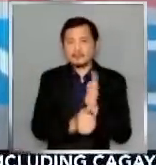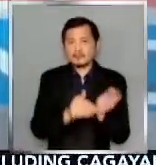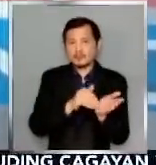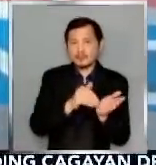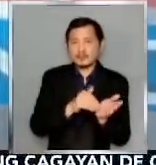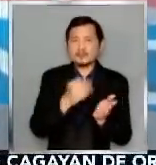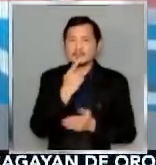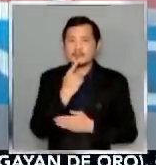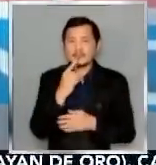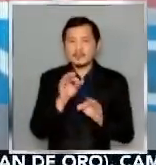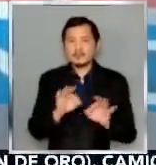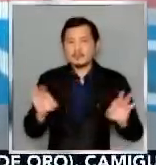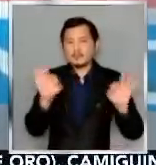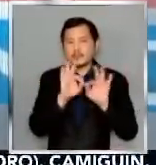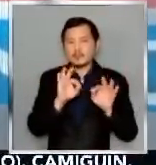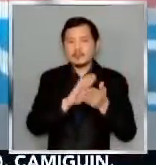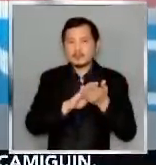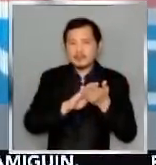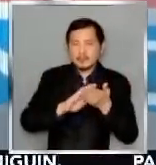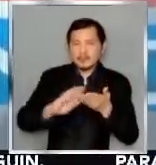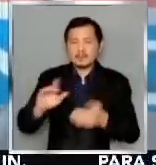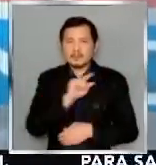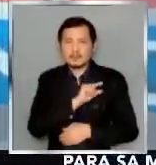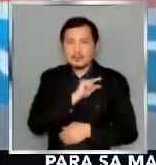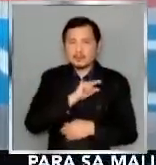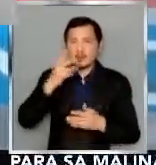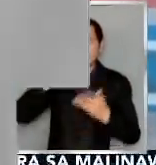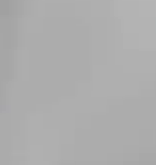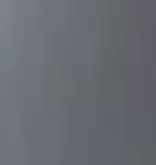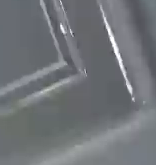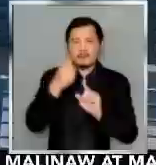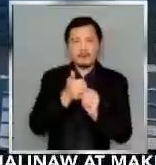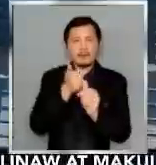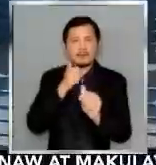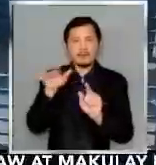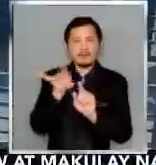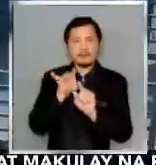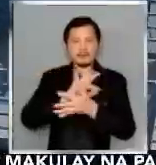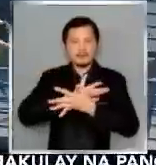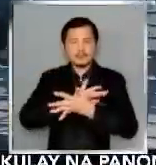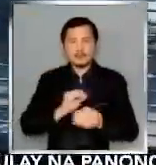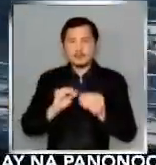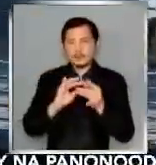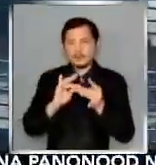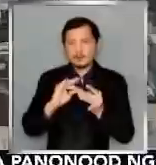na kalidad at daloy ng hangin para iwas hawaan. Nakatutok si Danoting Kungko.